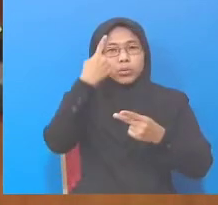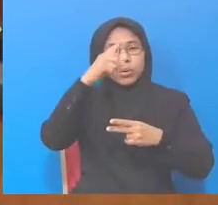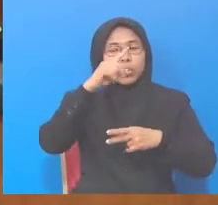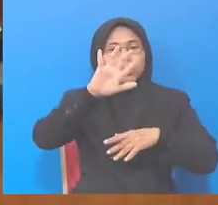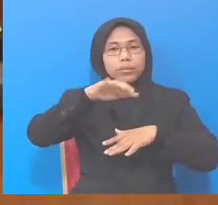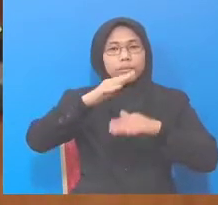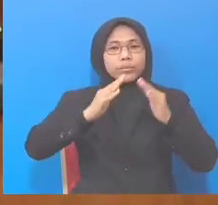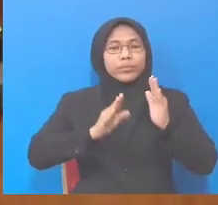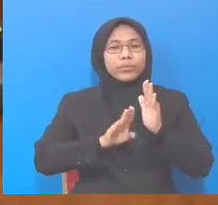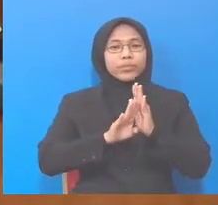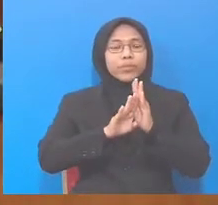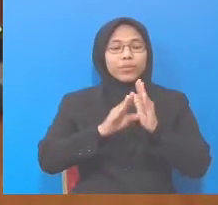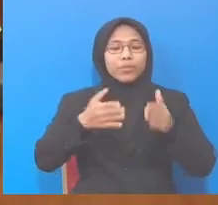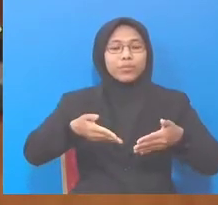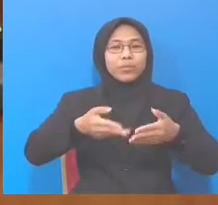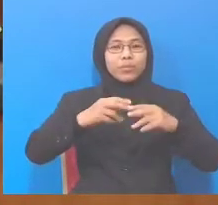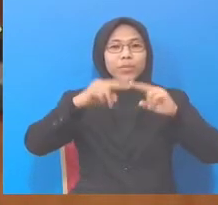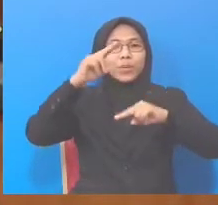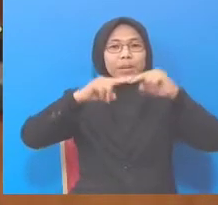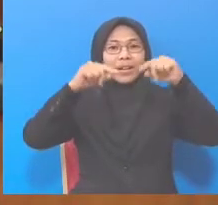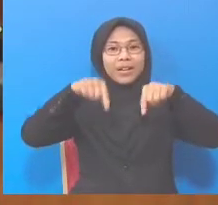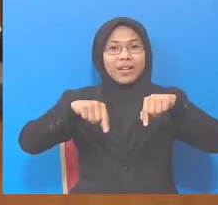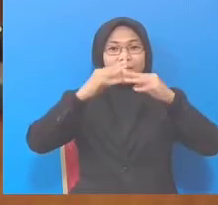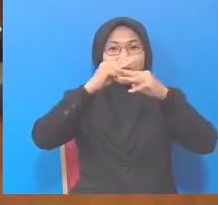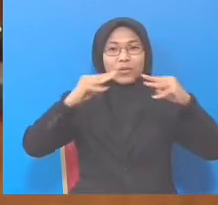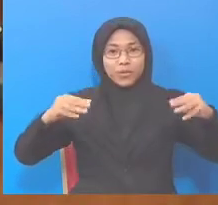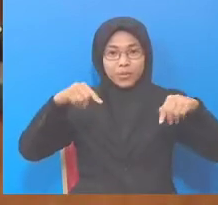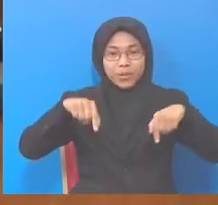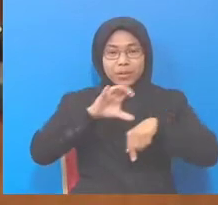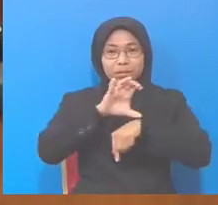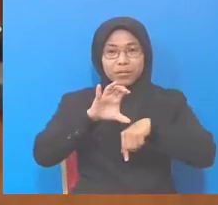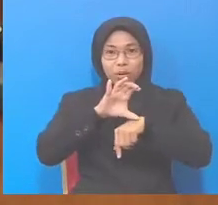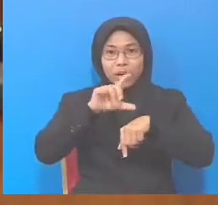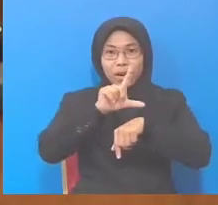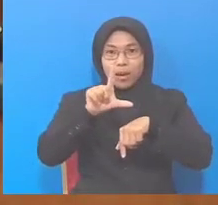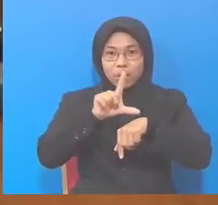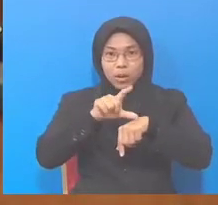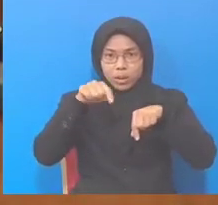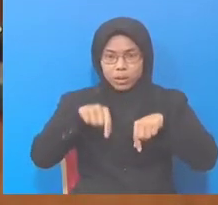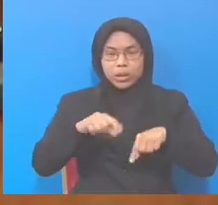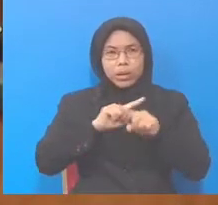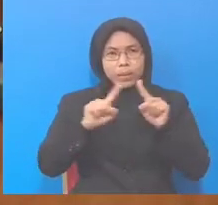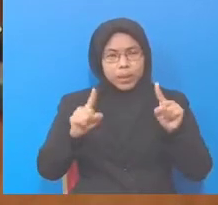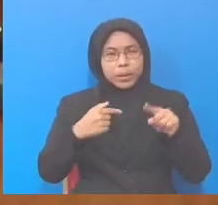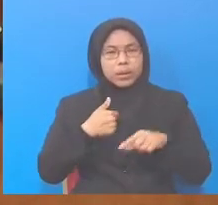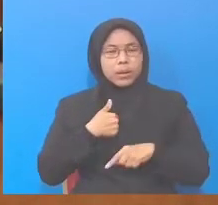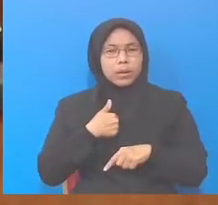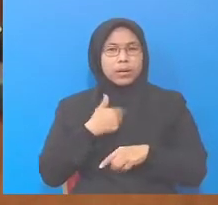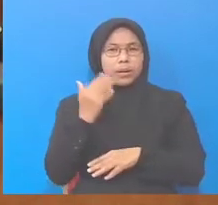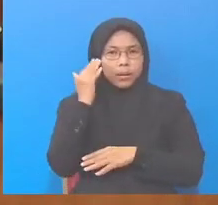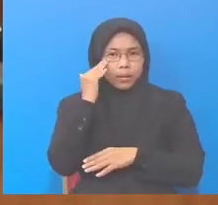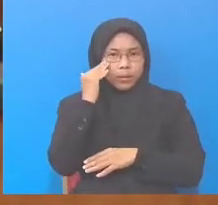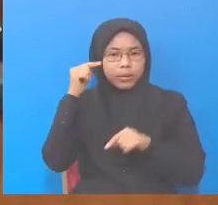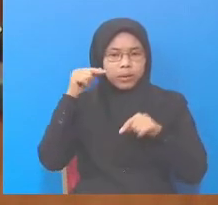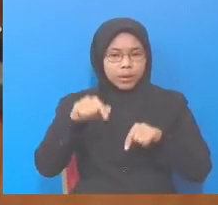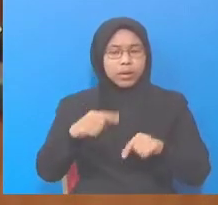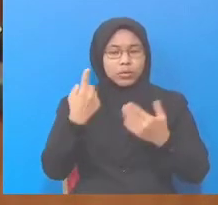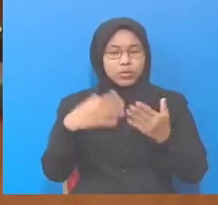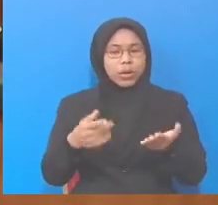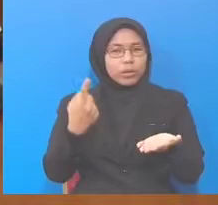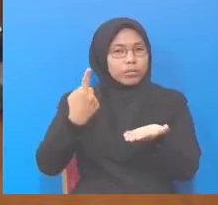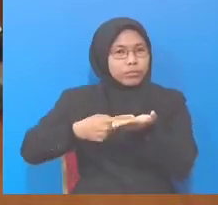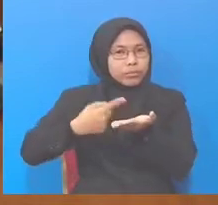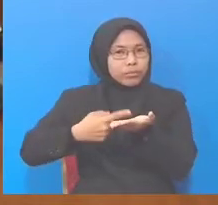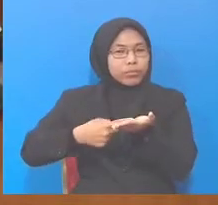pembinaan muzium coklat di Langkawi ini, tetapi saya dipahamkan ia telah di peringkat